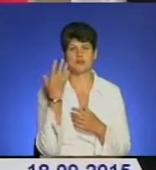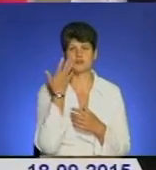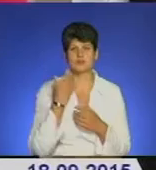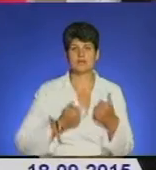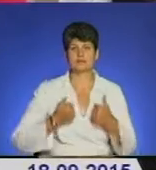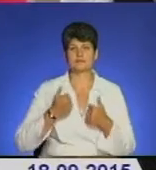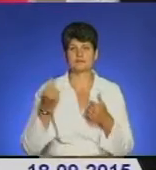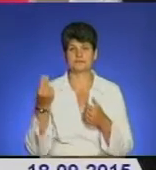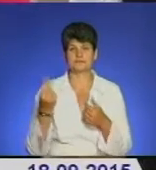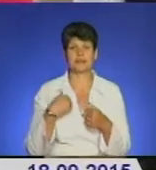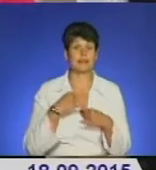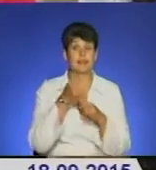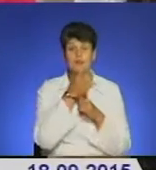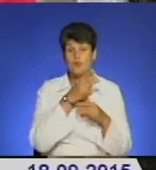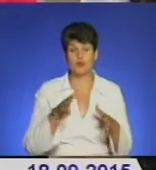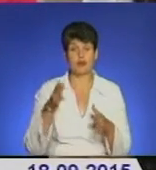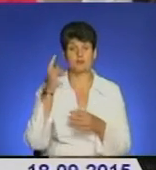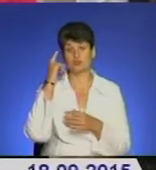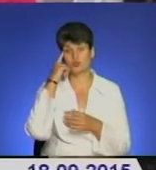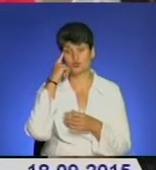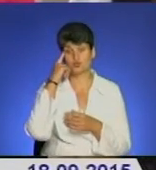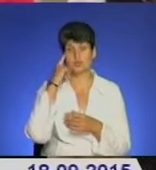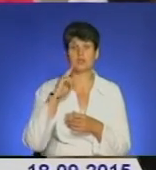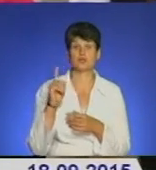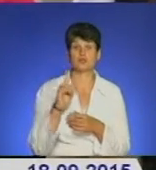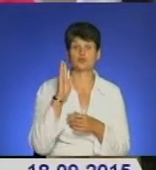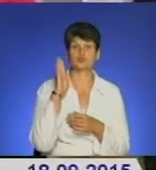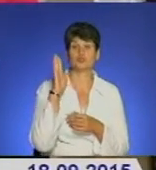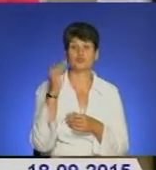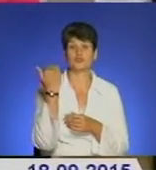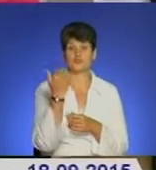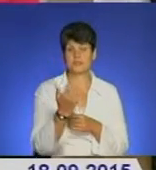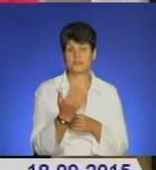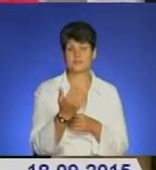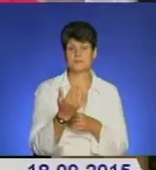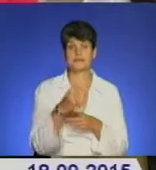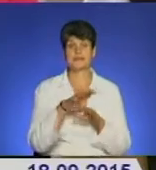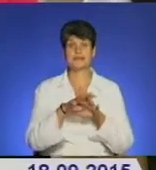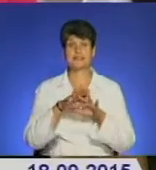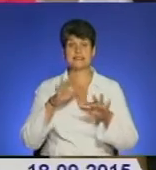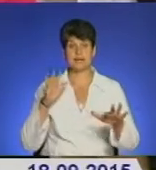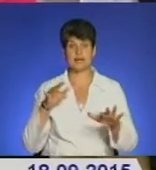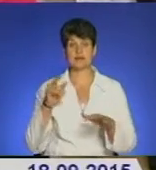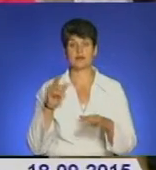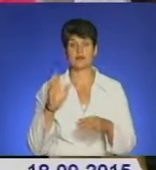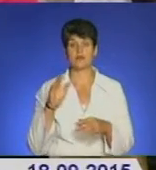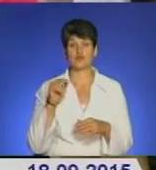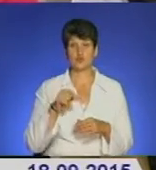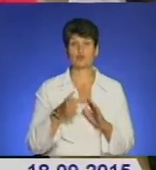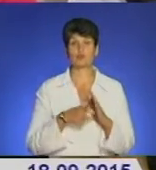конкурс, я не могла подумати, що навіть буду в цій залі і буду в цьому приміщенні,